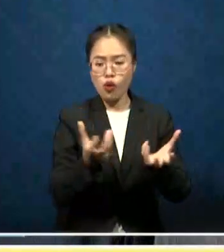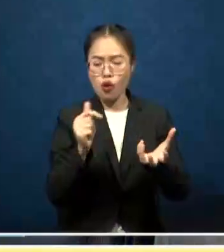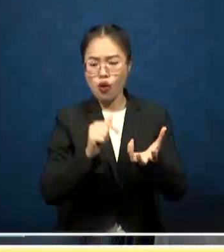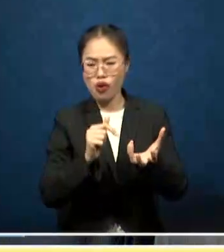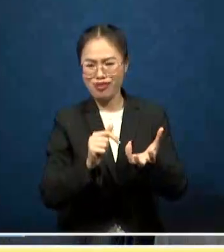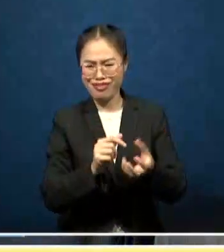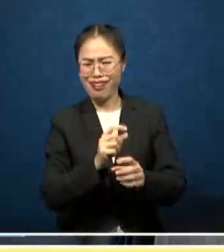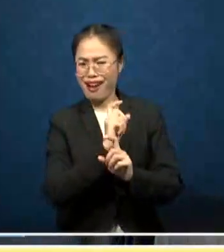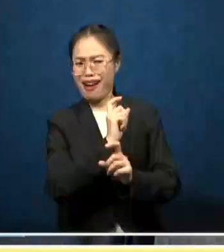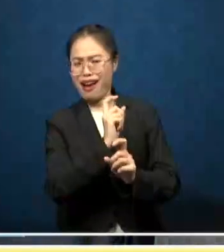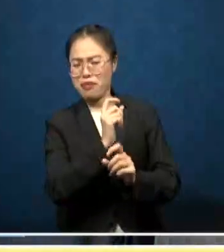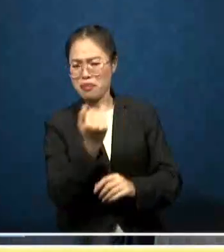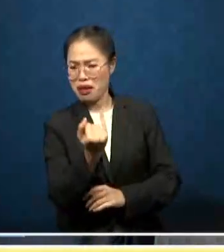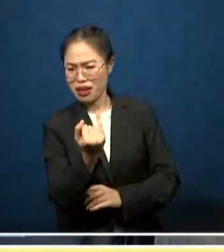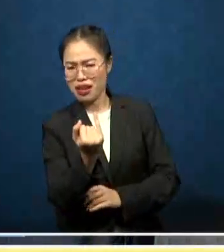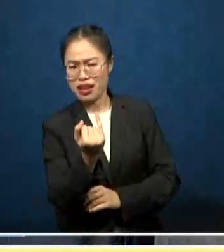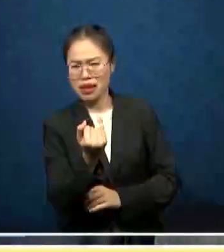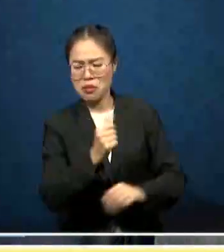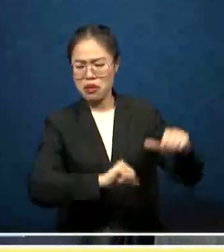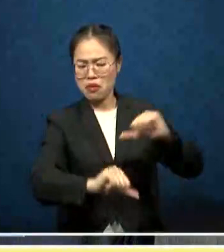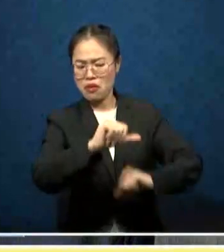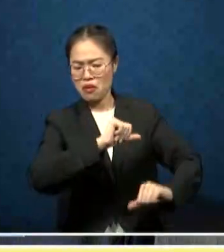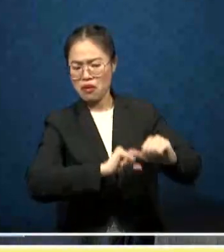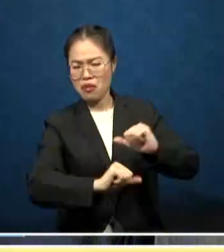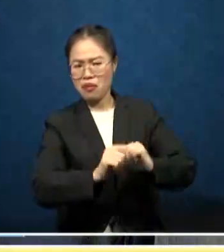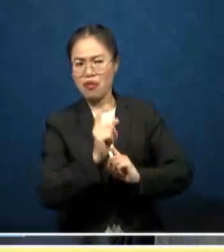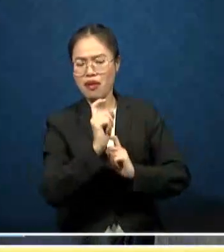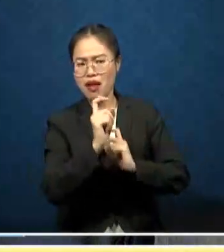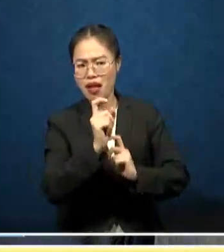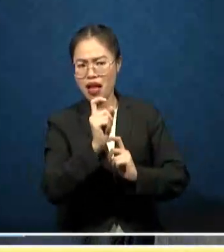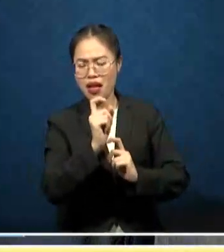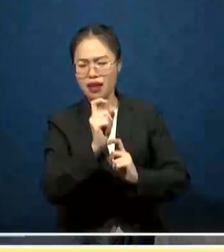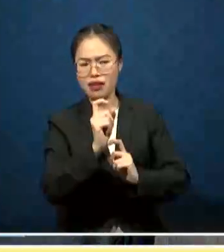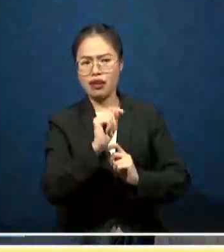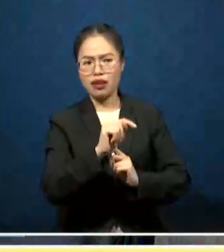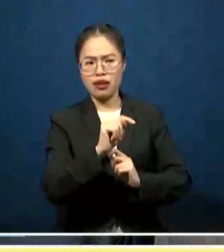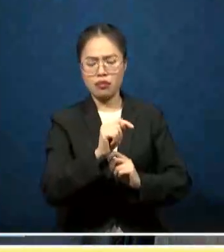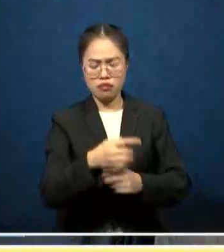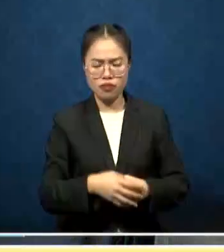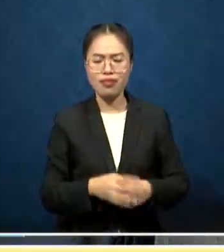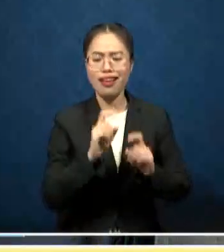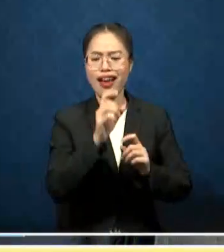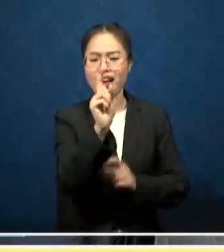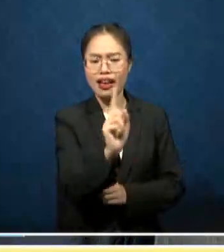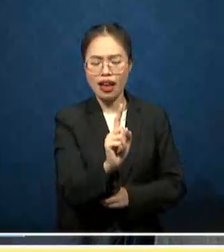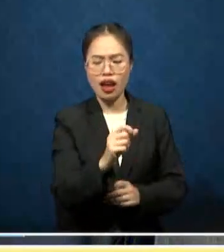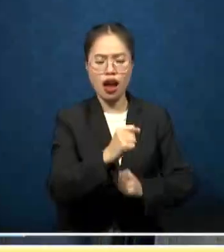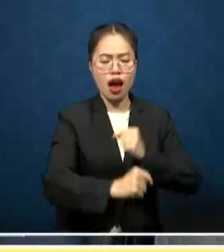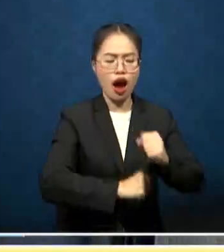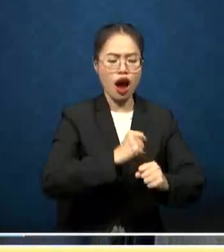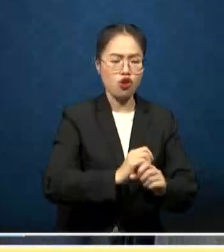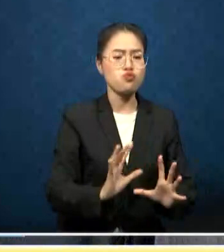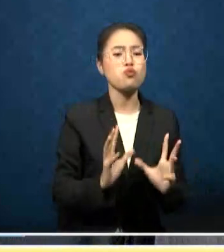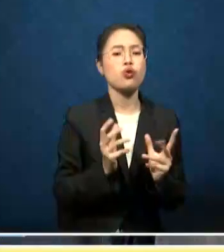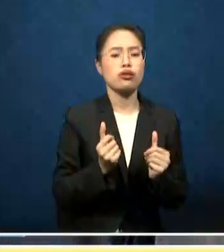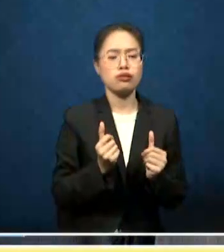ปลอดภัยสินค้าไม่บริสุทธิ์ไม่ปลอดภัยและไม่บริสุทธิ์อย่างไรสินค้าหมดอายุคือสินค้าที่ไม่